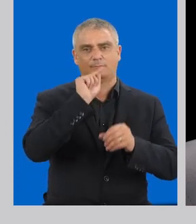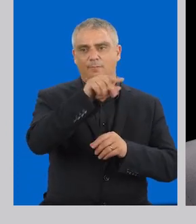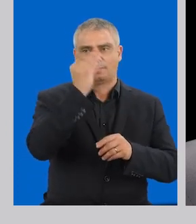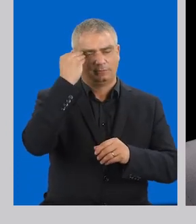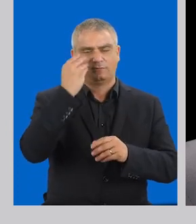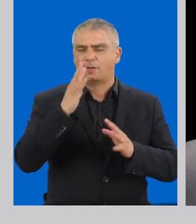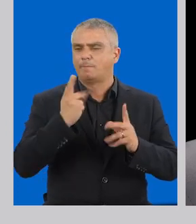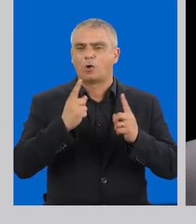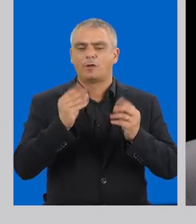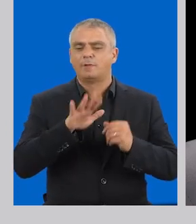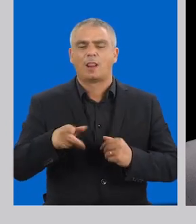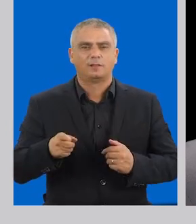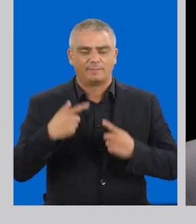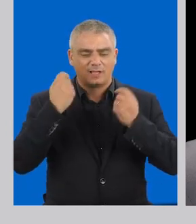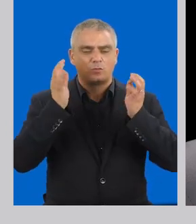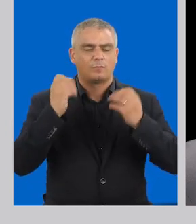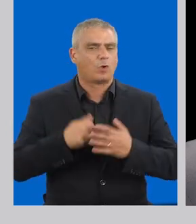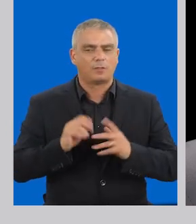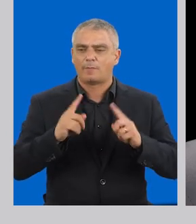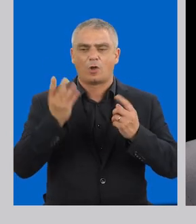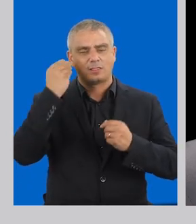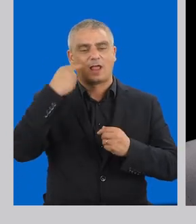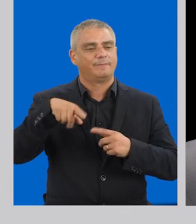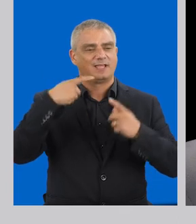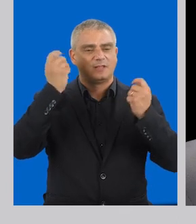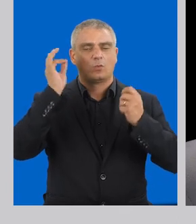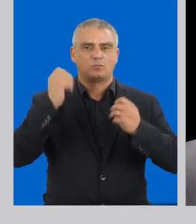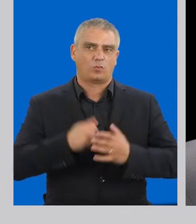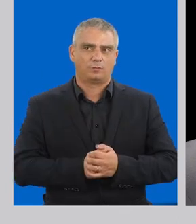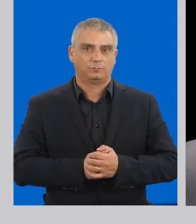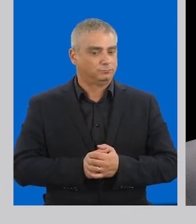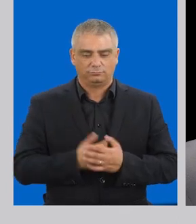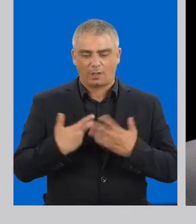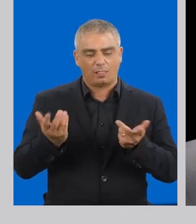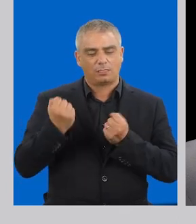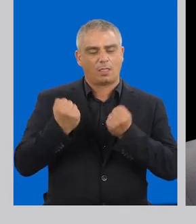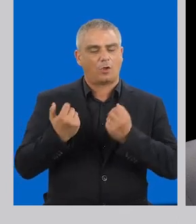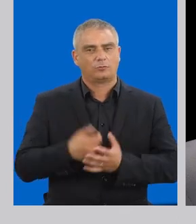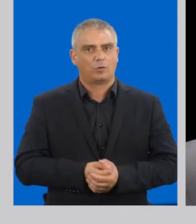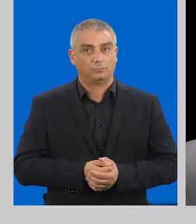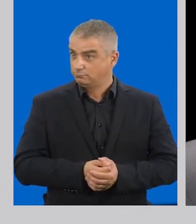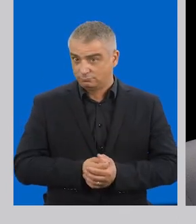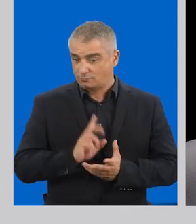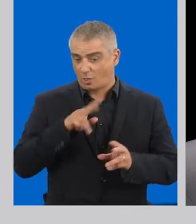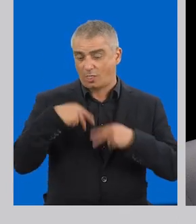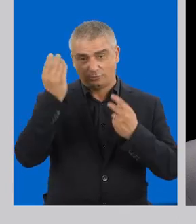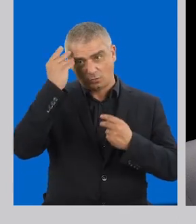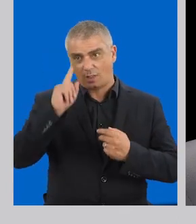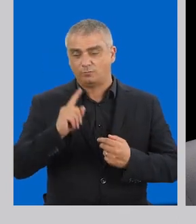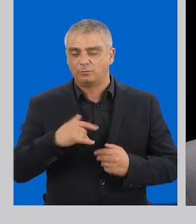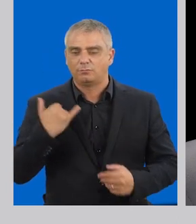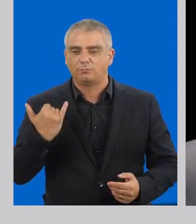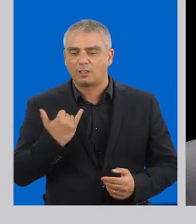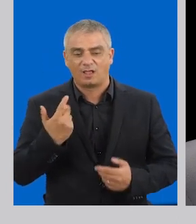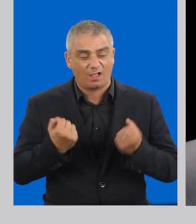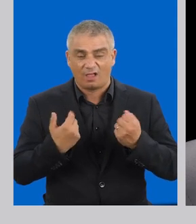הספר עכשיו מה קורה עם ילדים חינוך מיוחד מה קורה עם תלמידי החינוך המיוחד שאיין להם רכב הם לא חזרו ללימודים